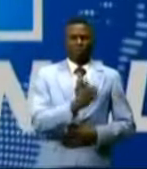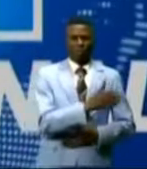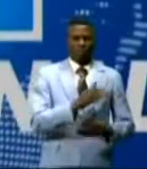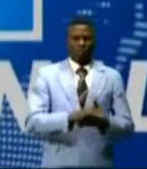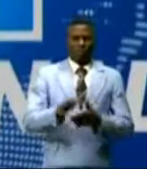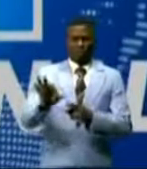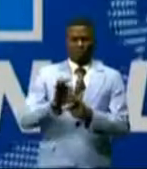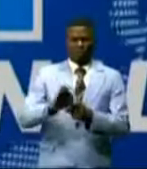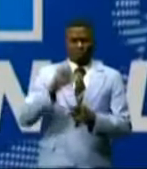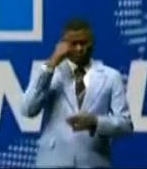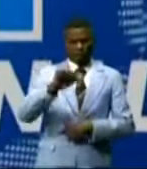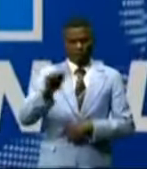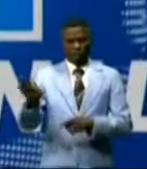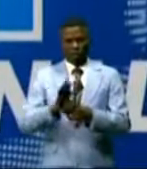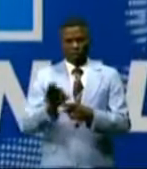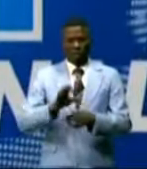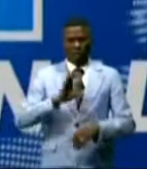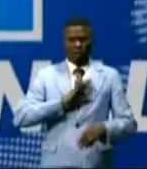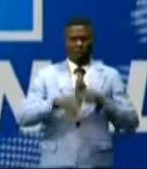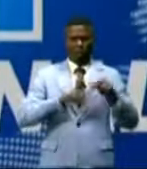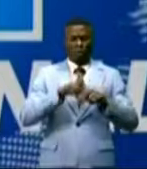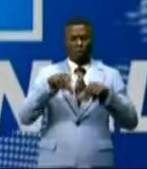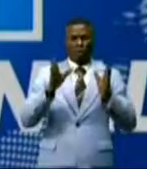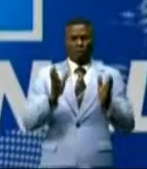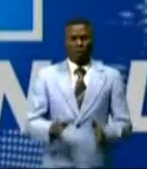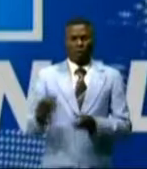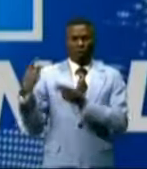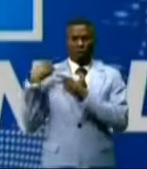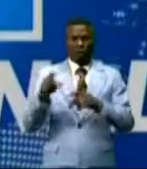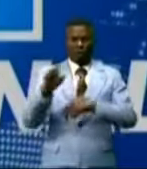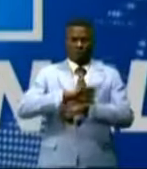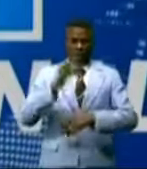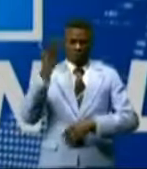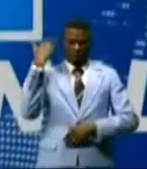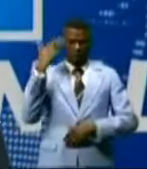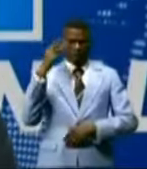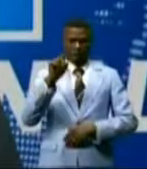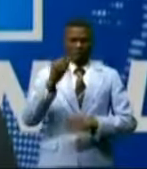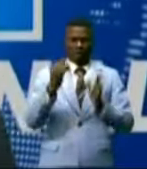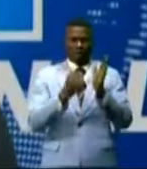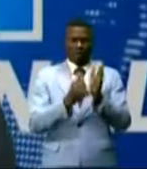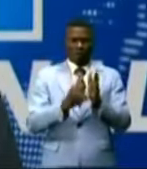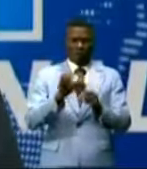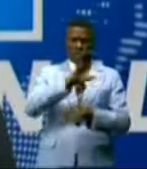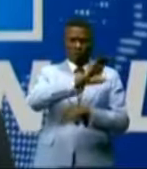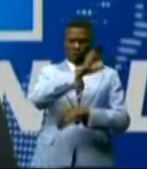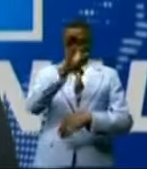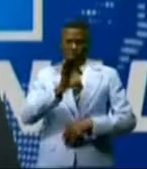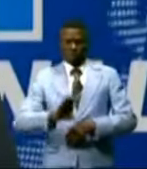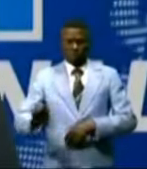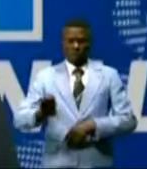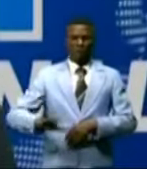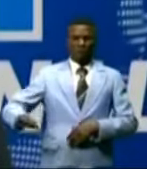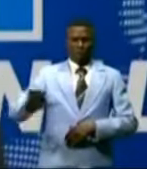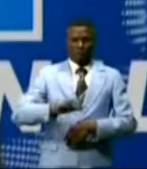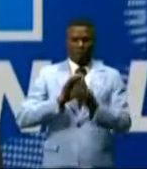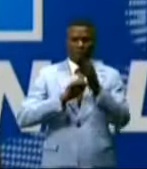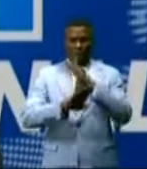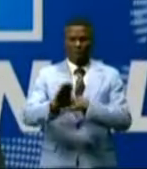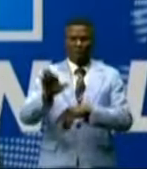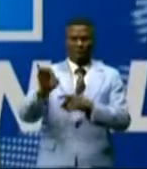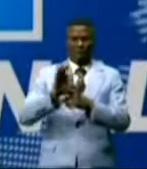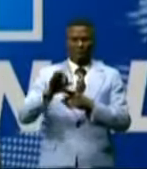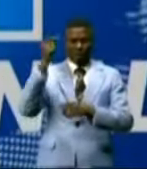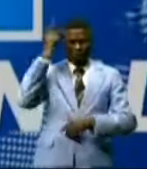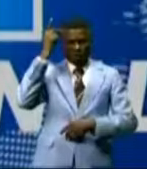D'une formation à une autre, à la police nationale congolaise, depuis quelques jours, 26 commissariats de la République sont en formation à